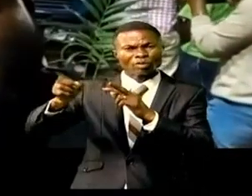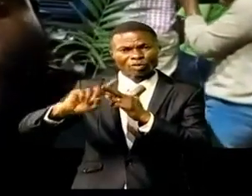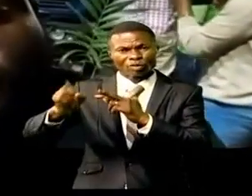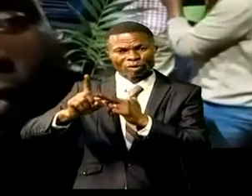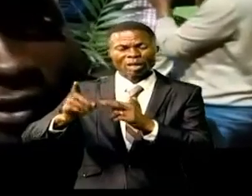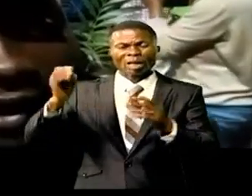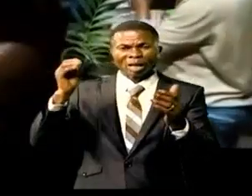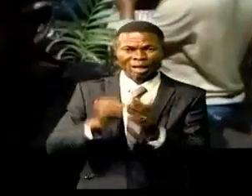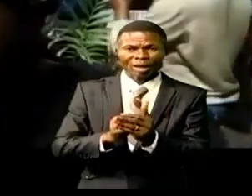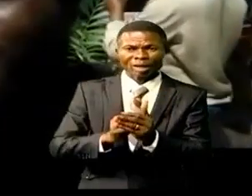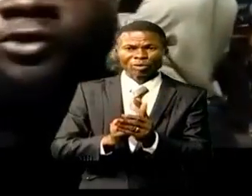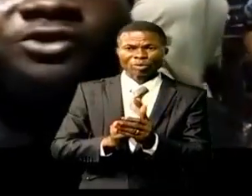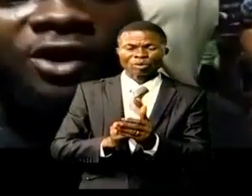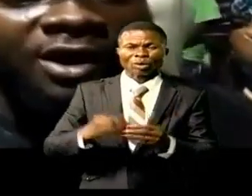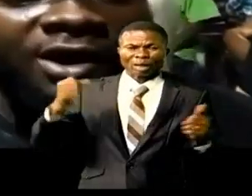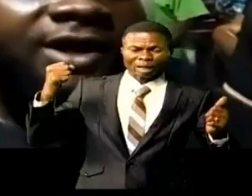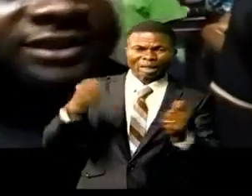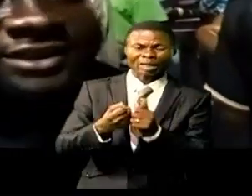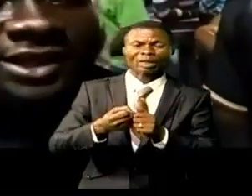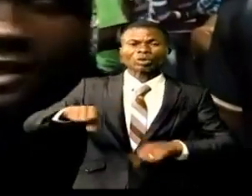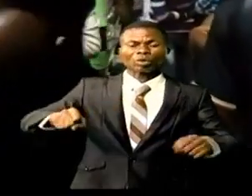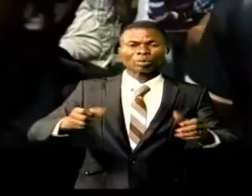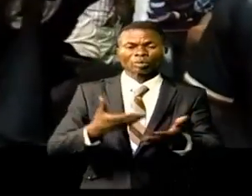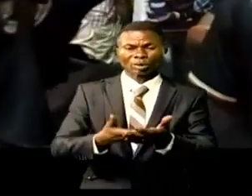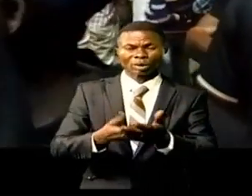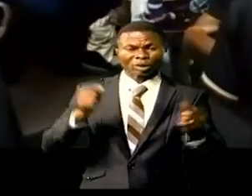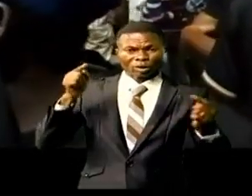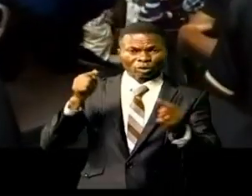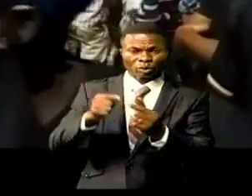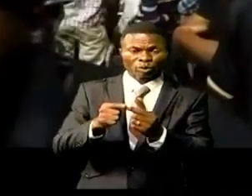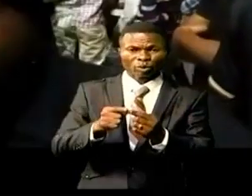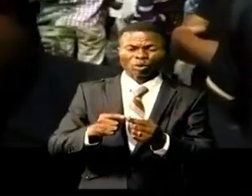en tamponnant le motocycle.